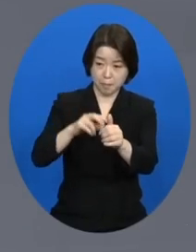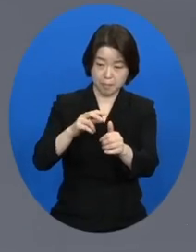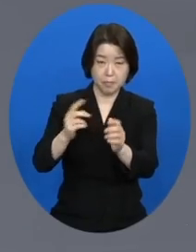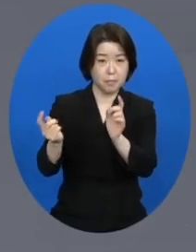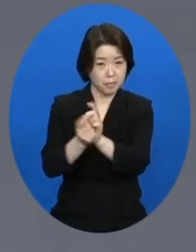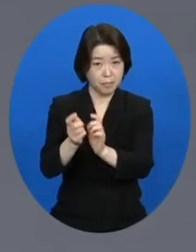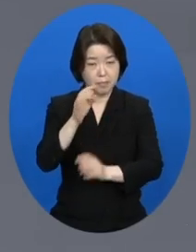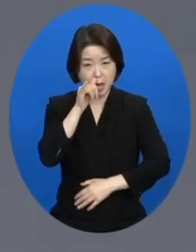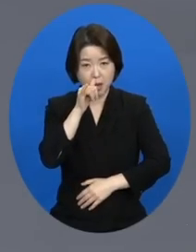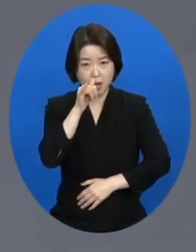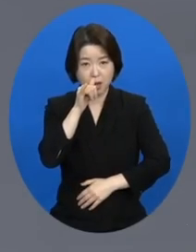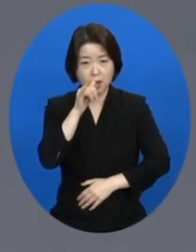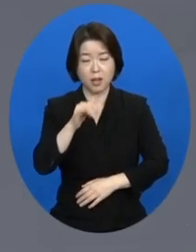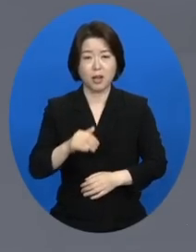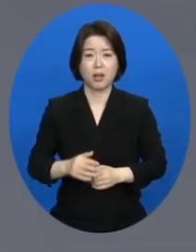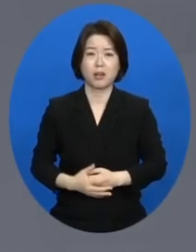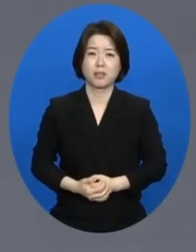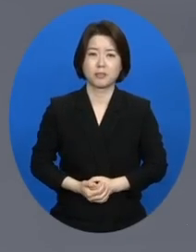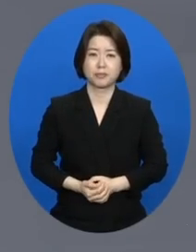당해보셨습니까?